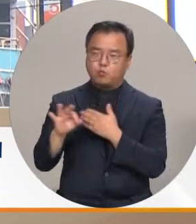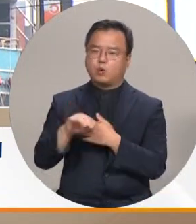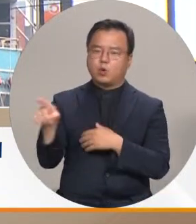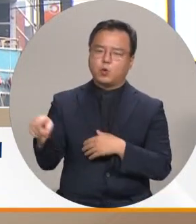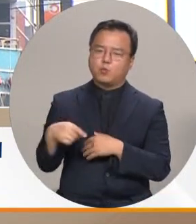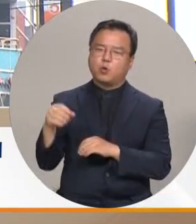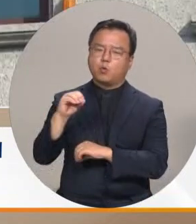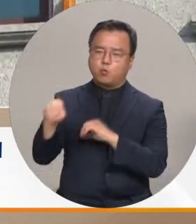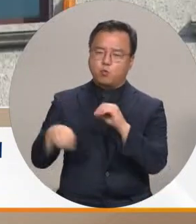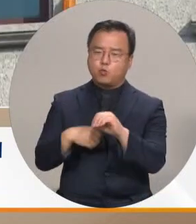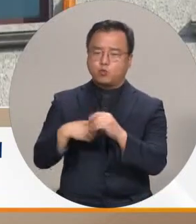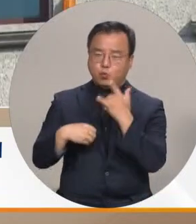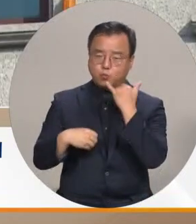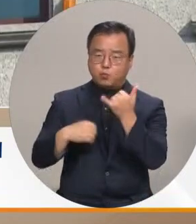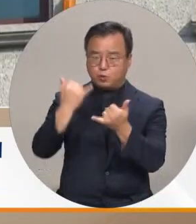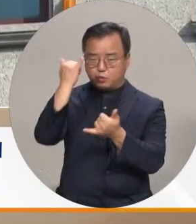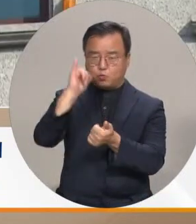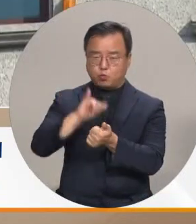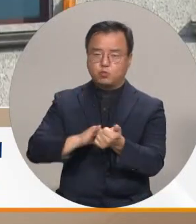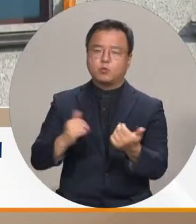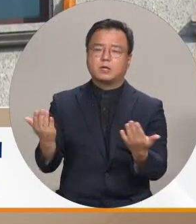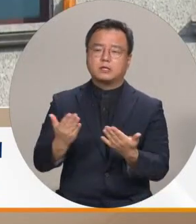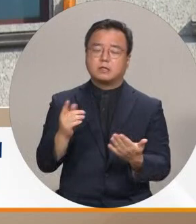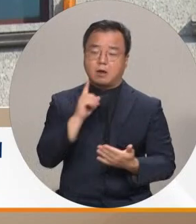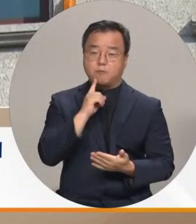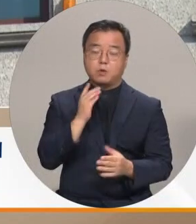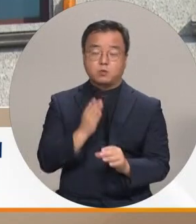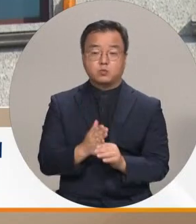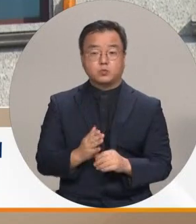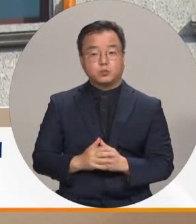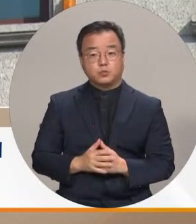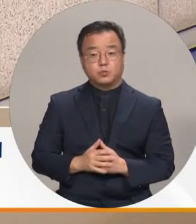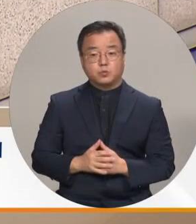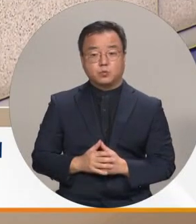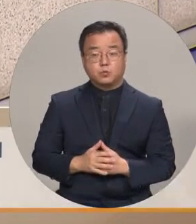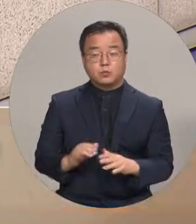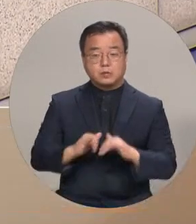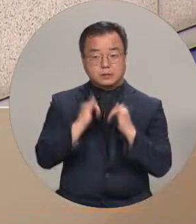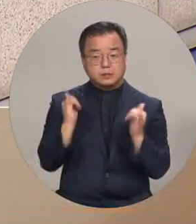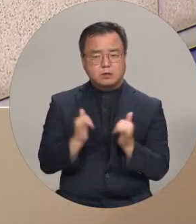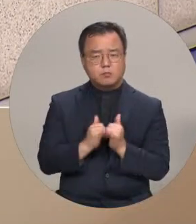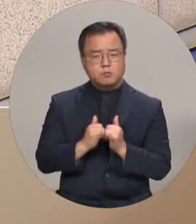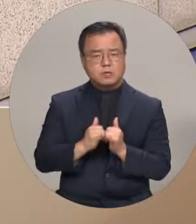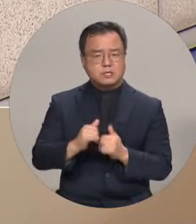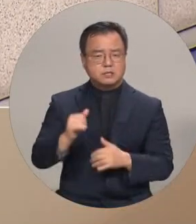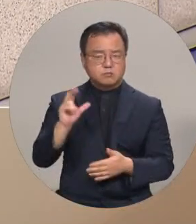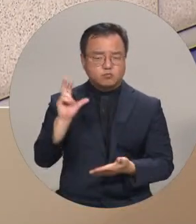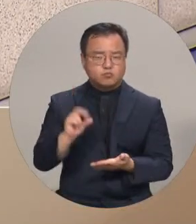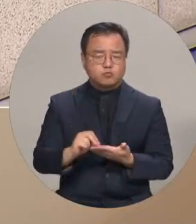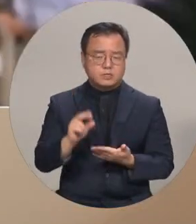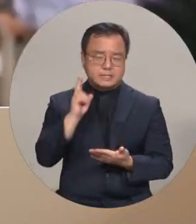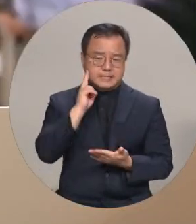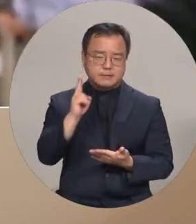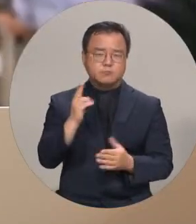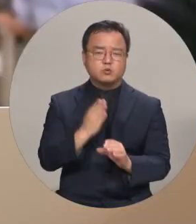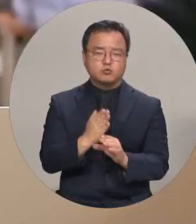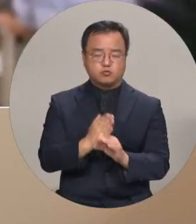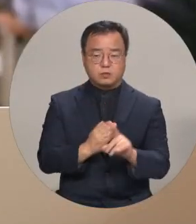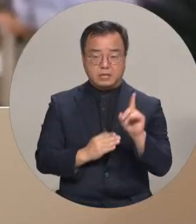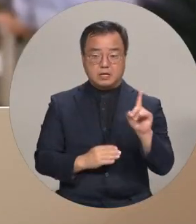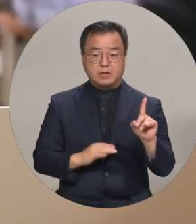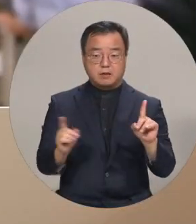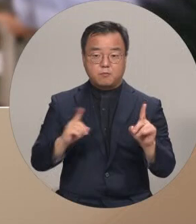효도다 이런 얘기까지 나오고 있는 것입니다 어 우리 사회의 심각한 문제를 하나 같이 봐야 될 거 같은데요